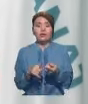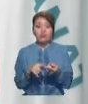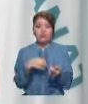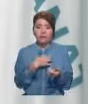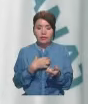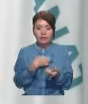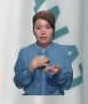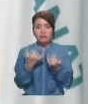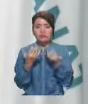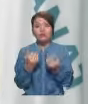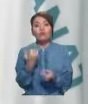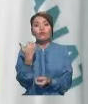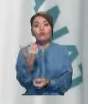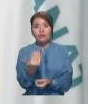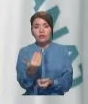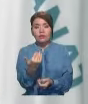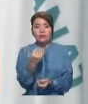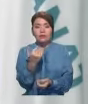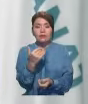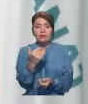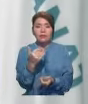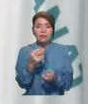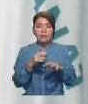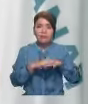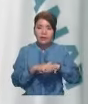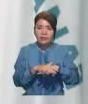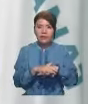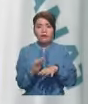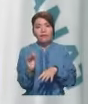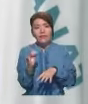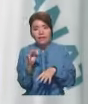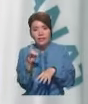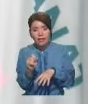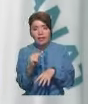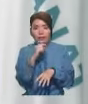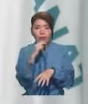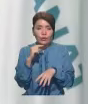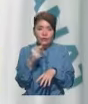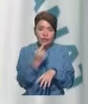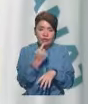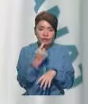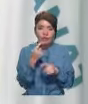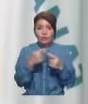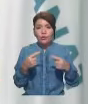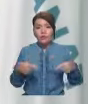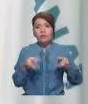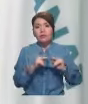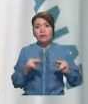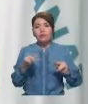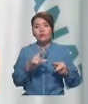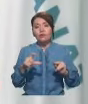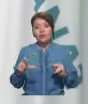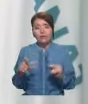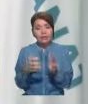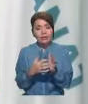бүгін таңда ауылдарда мынау айтамыз ғой, математика, физика, орыс тілі және тағы басқа мұғалімдер жетіспеушілігі көрініп тұр.